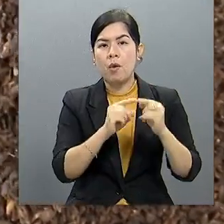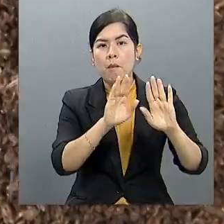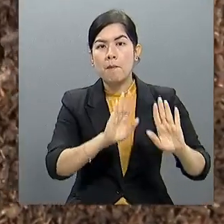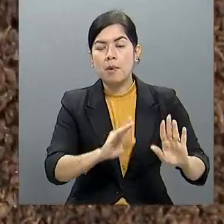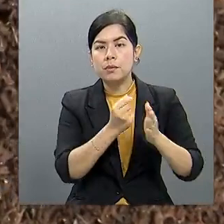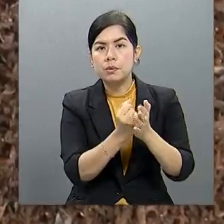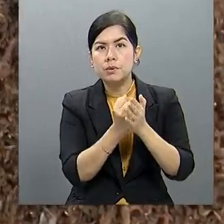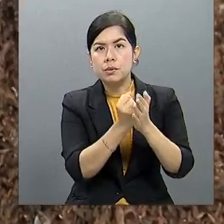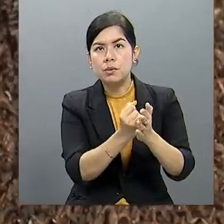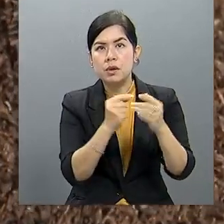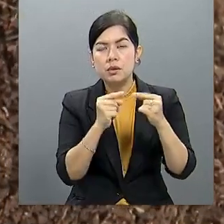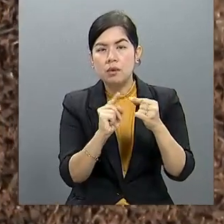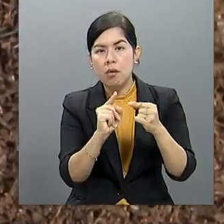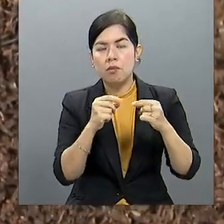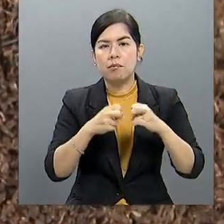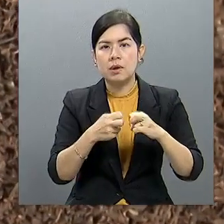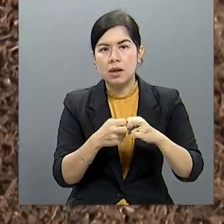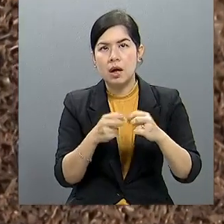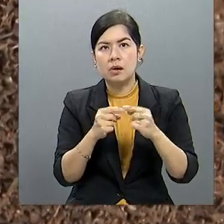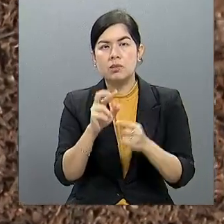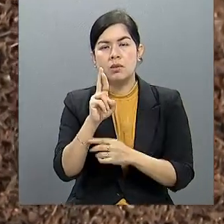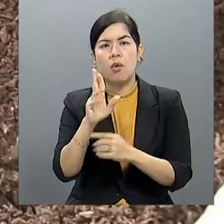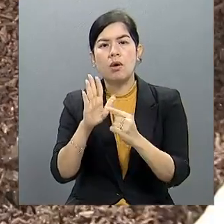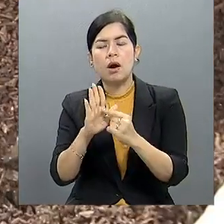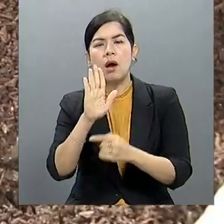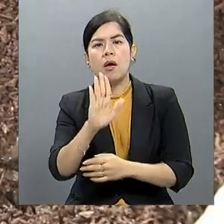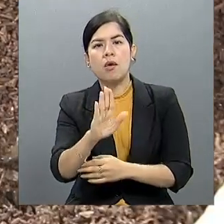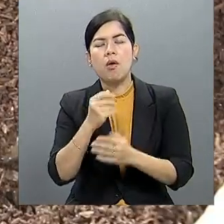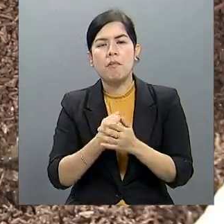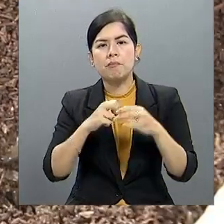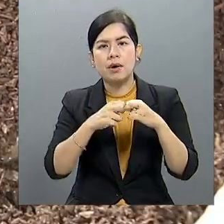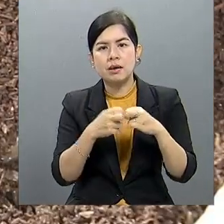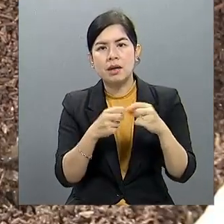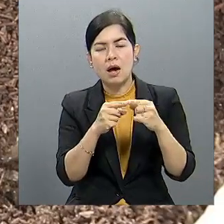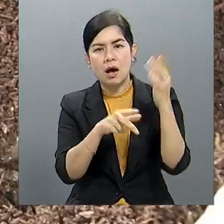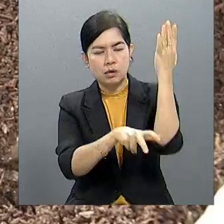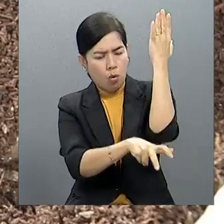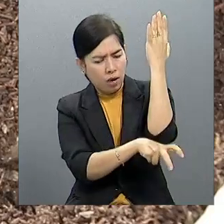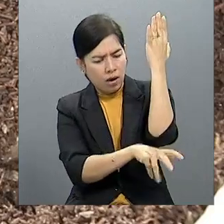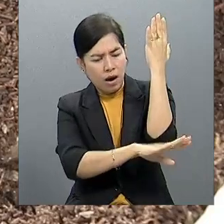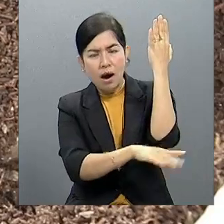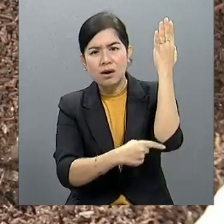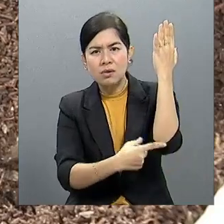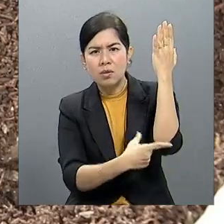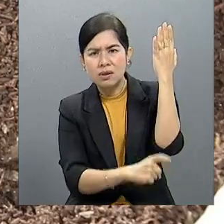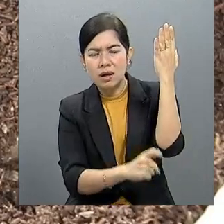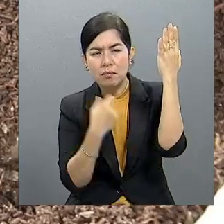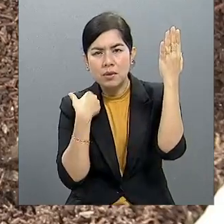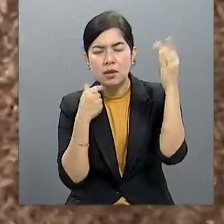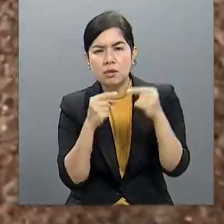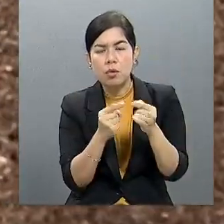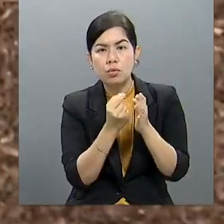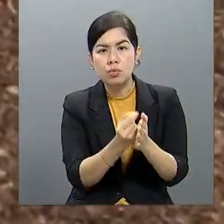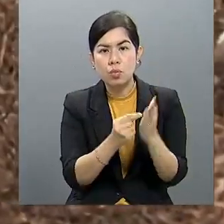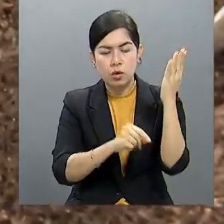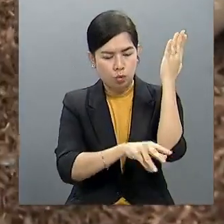ย้างการเกิดเชื้อราที่เป็สาเหตุของโรครากเน้า กระตุนให้รากมความแข็แรง หาอาหารได้ดีขึ้นทำให้